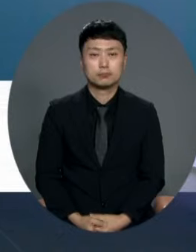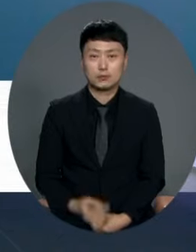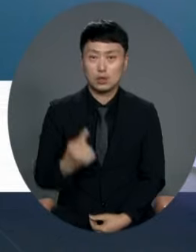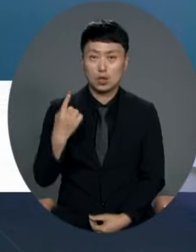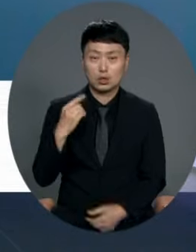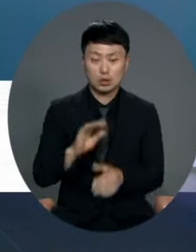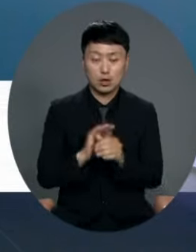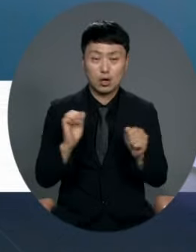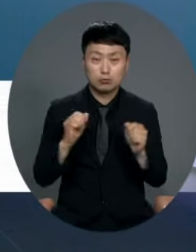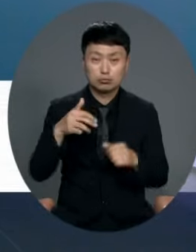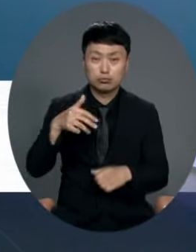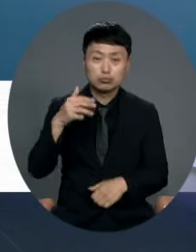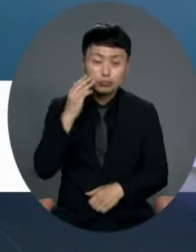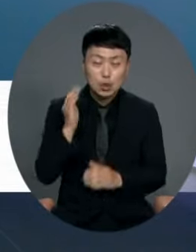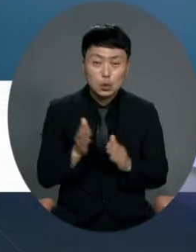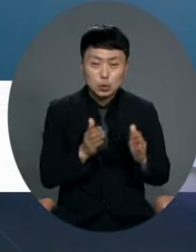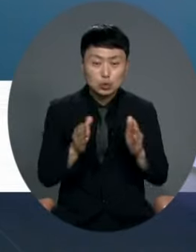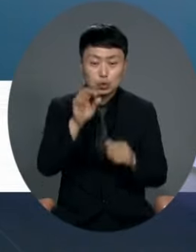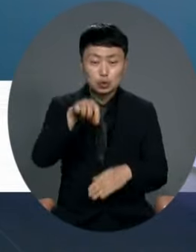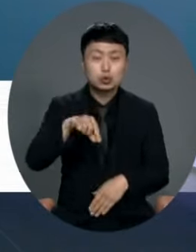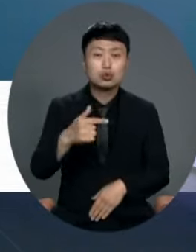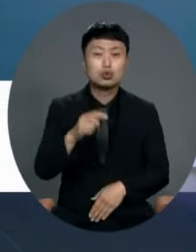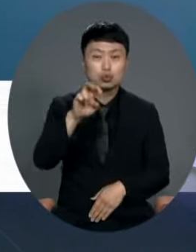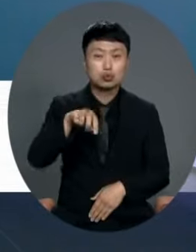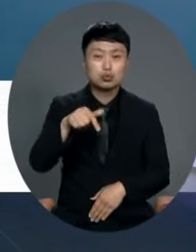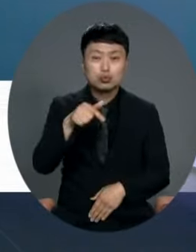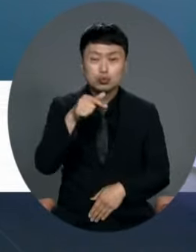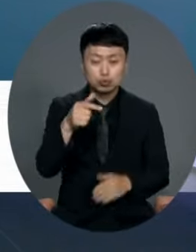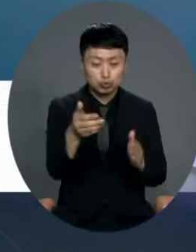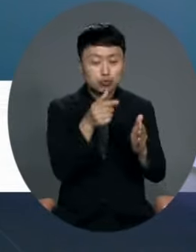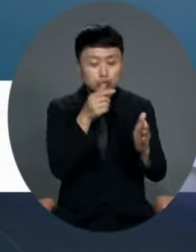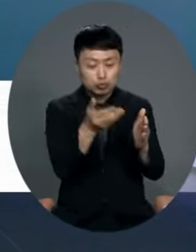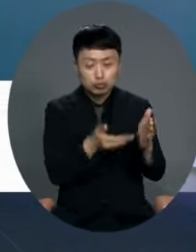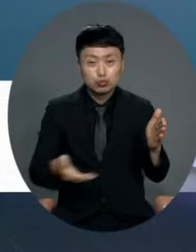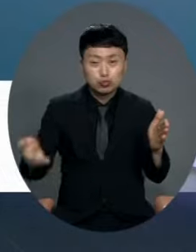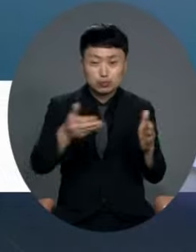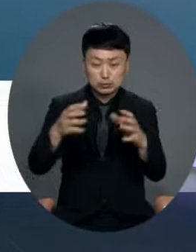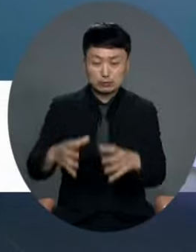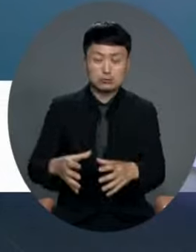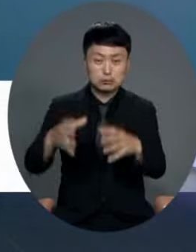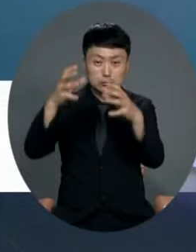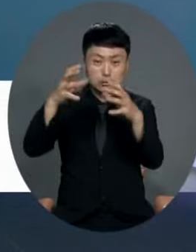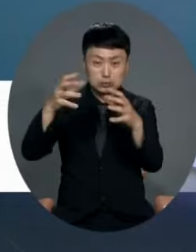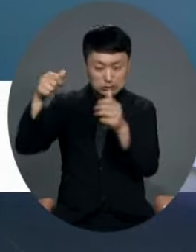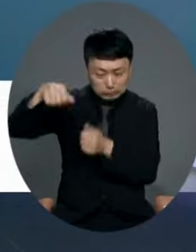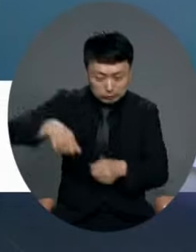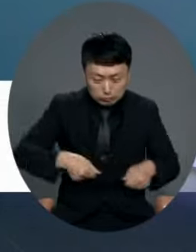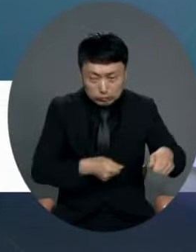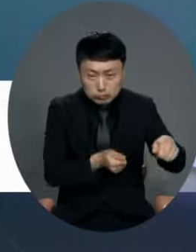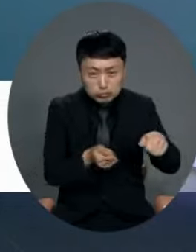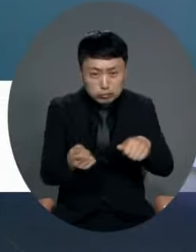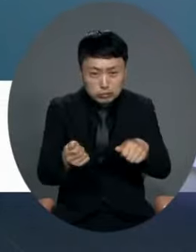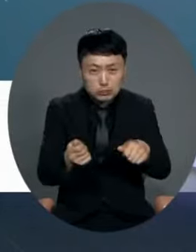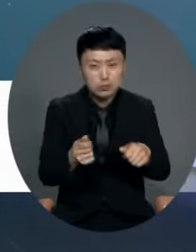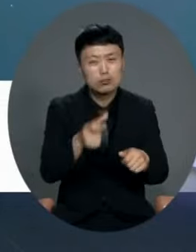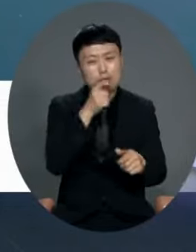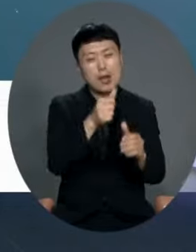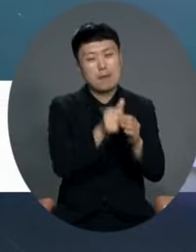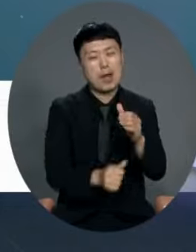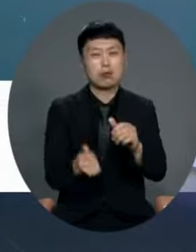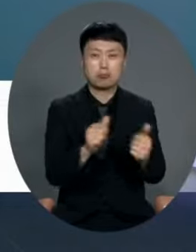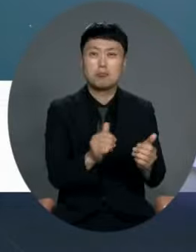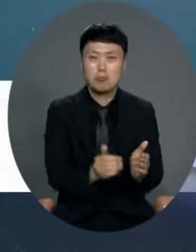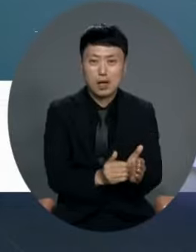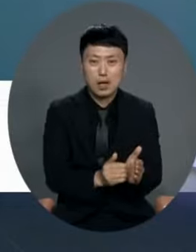어제 경북 청도 운문댐 취수탑 공사현장에서 일하던 잠수부 두 명이 목숨을 잃었습니다 모두 익사로 추정됩니다